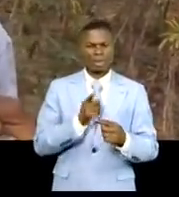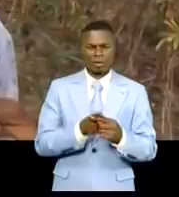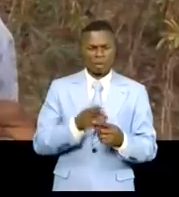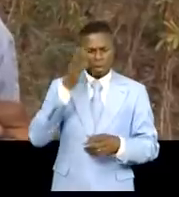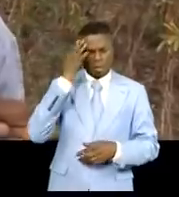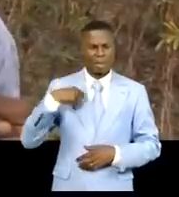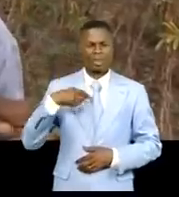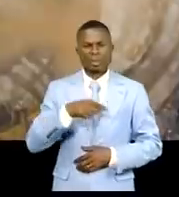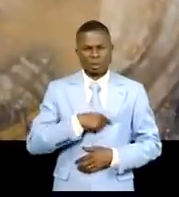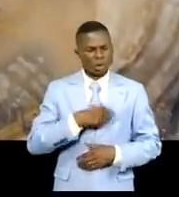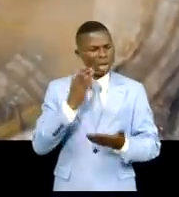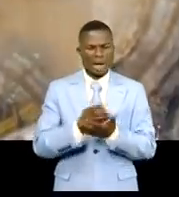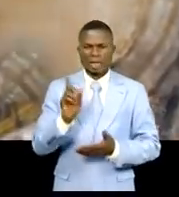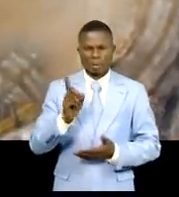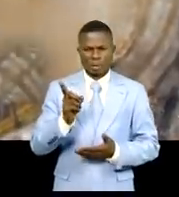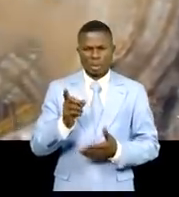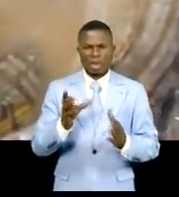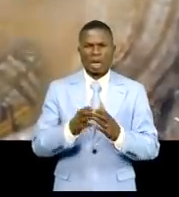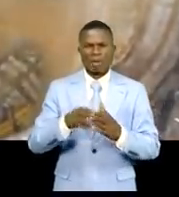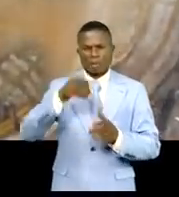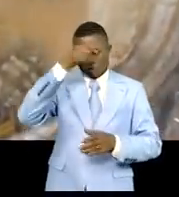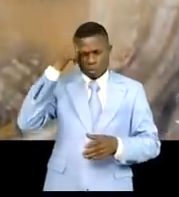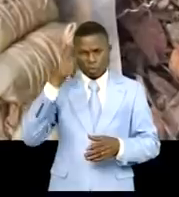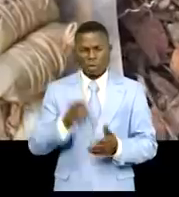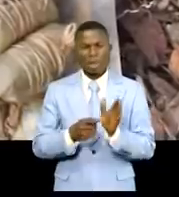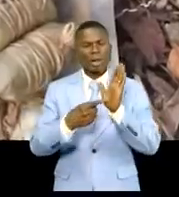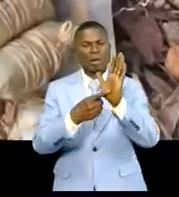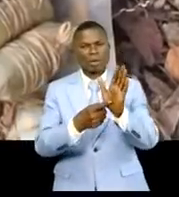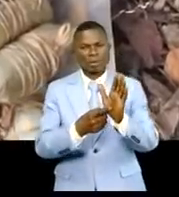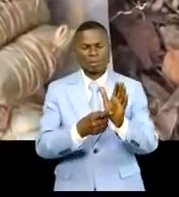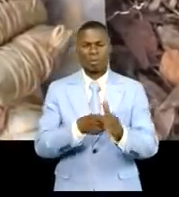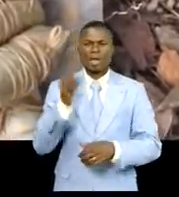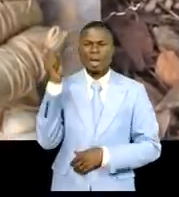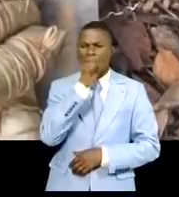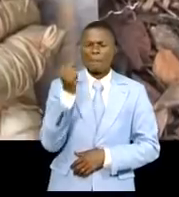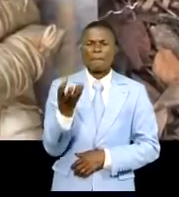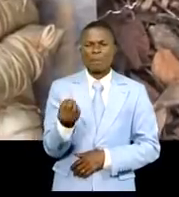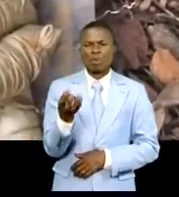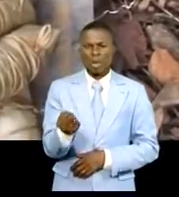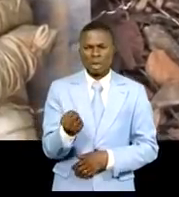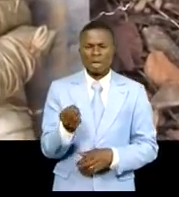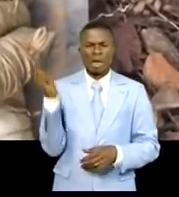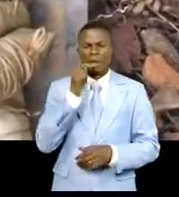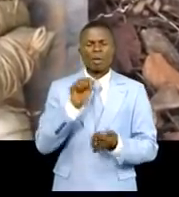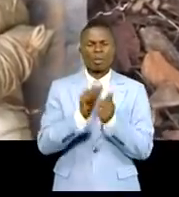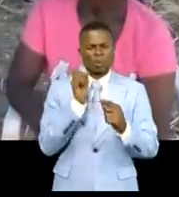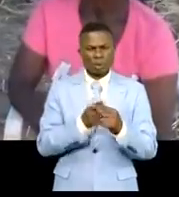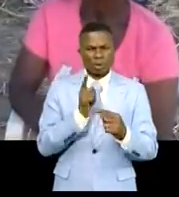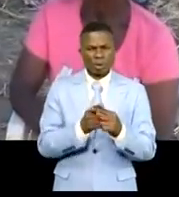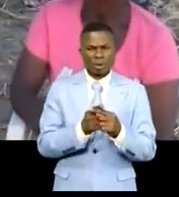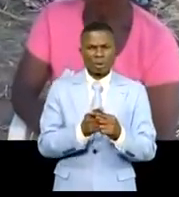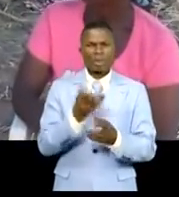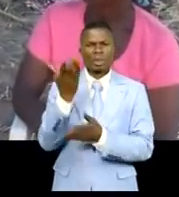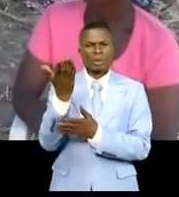nous, qu'il ne cesse pas. C'est avec peine qu'ils ont présenté des difficultés qu'ils rencontrent en vue d'augmenter